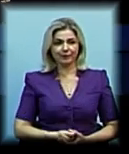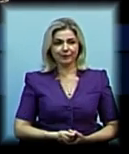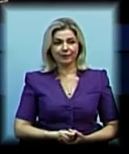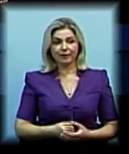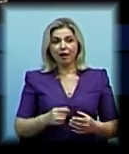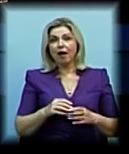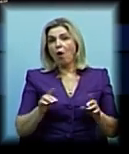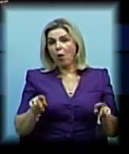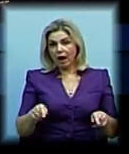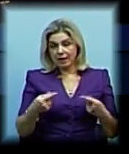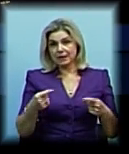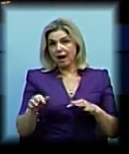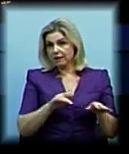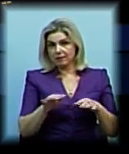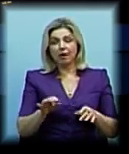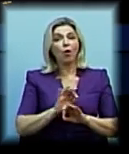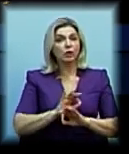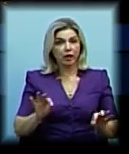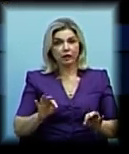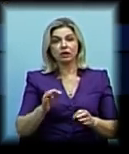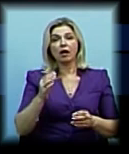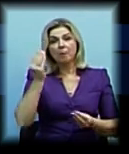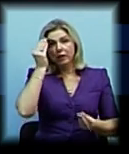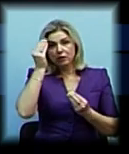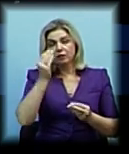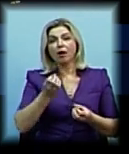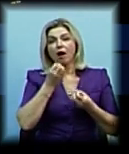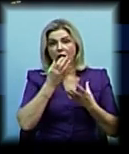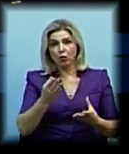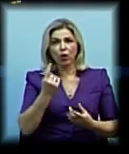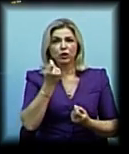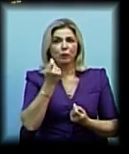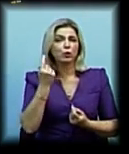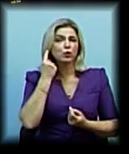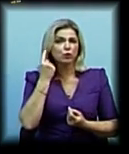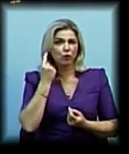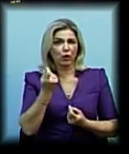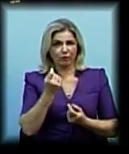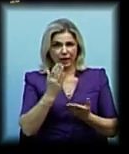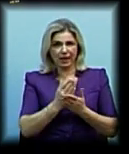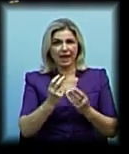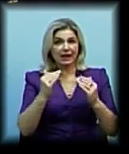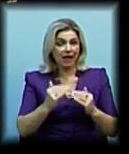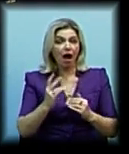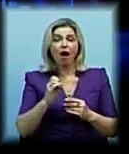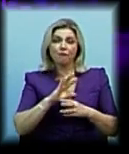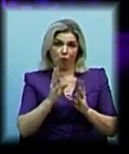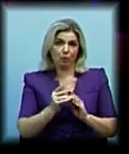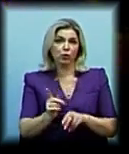Рівень організації відмінний, враження гарні, групи відмінні. Трохи звук пустує, забагато низьких, а так норм.